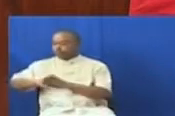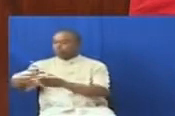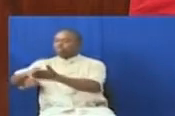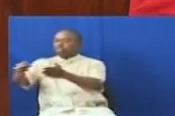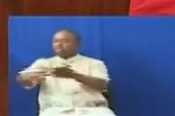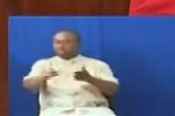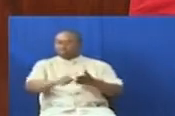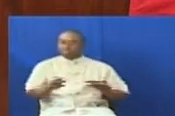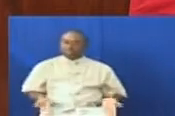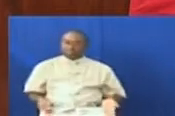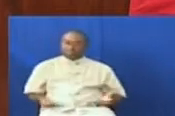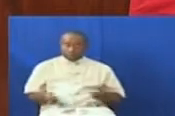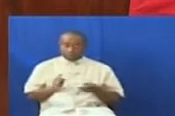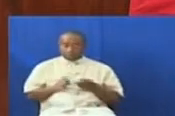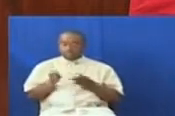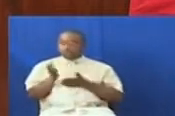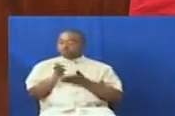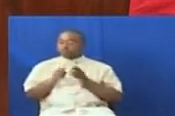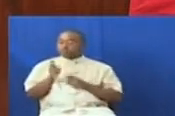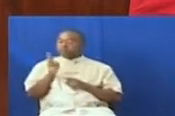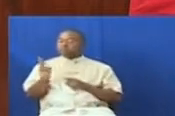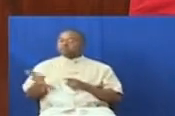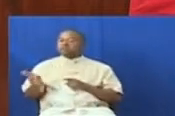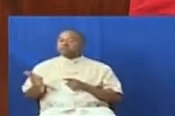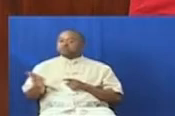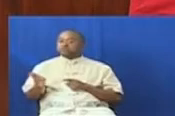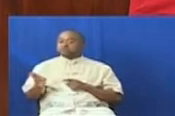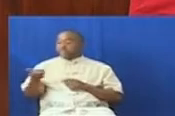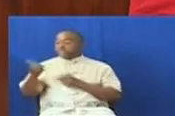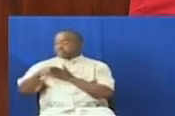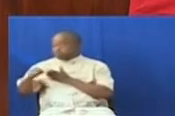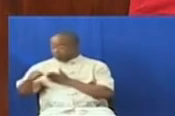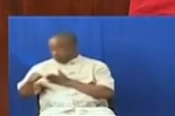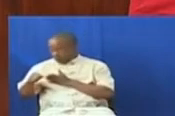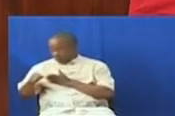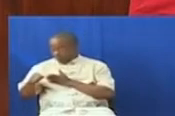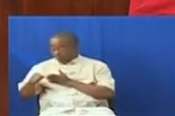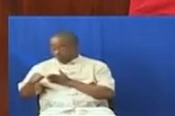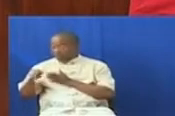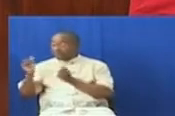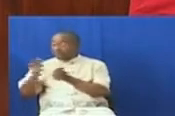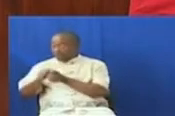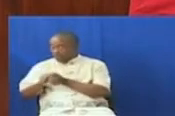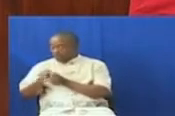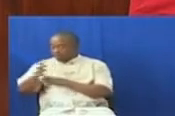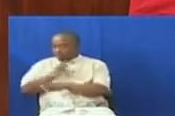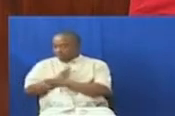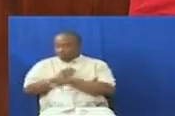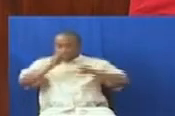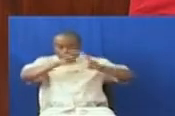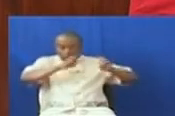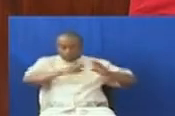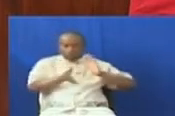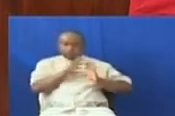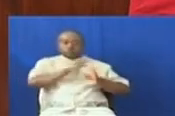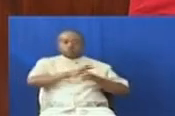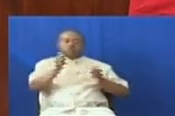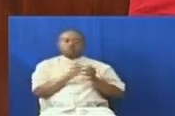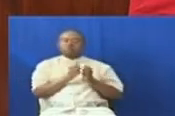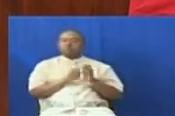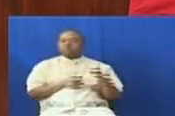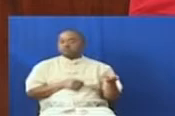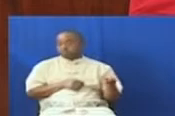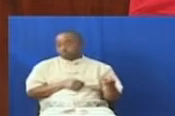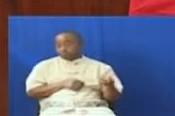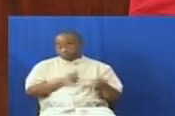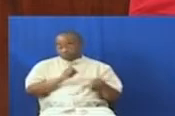manunuzi lakini pia zimeanza kutumia zile bidhaa kabla hazijakaguliwa, hazijapitishwa na zile bodi. Wakati nasoma taarifa